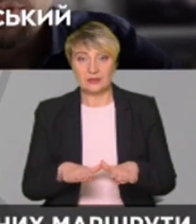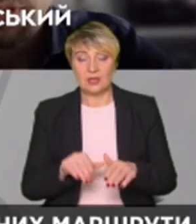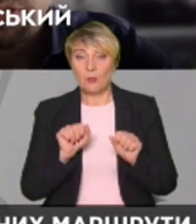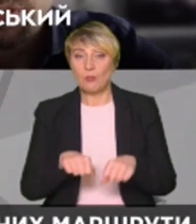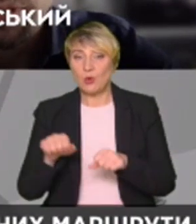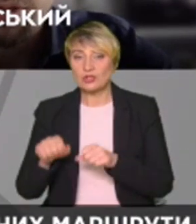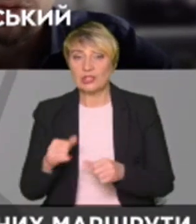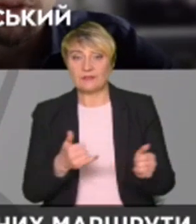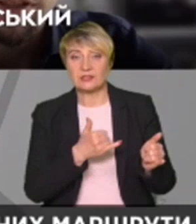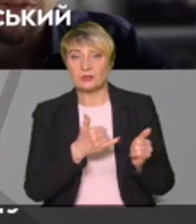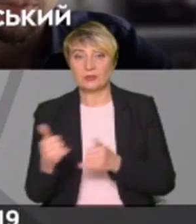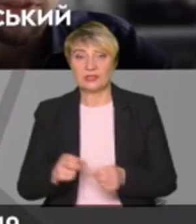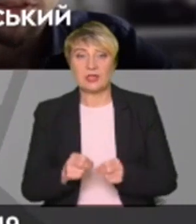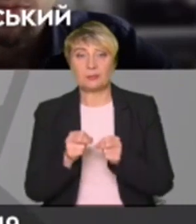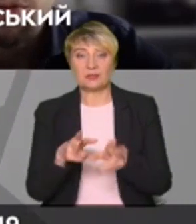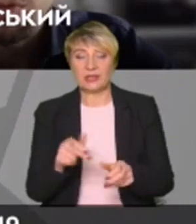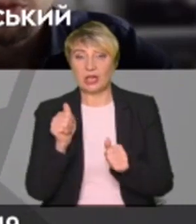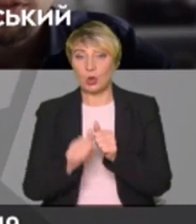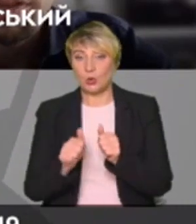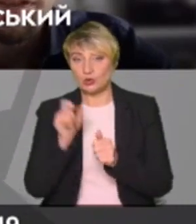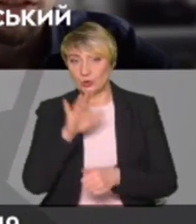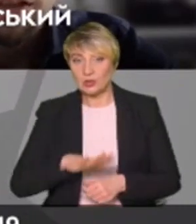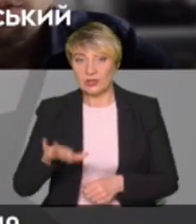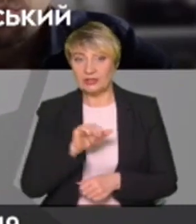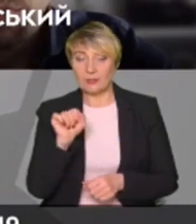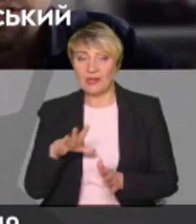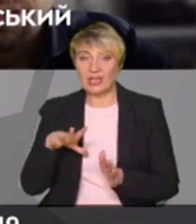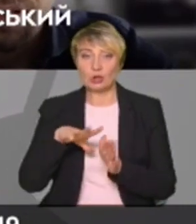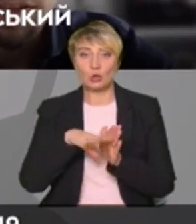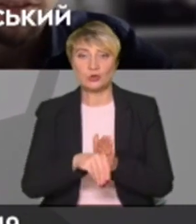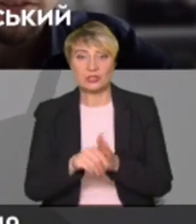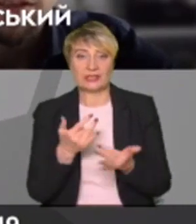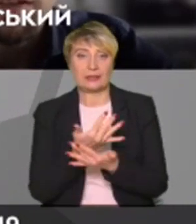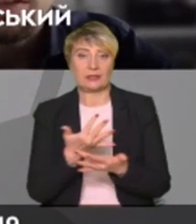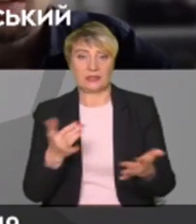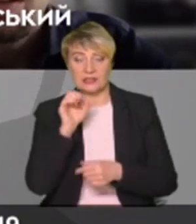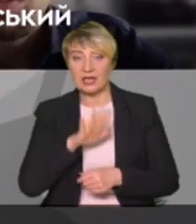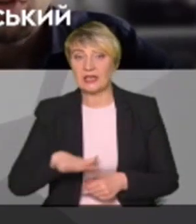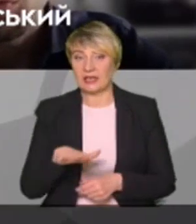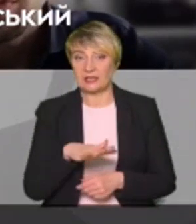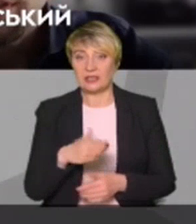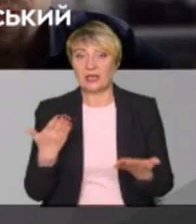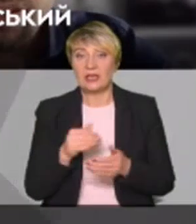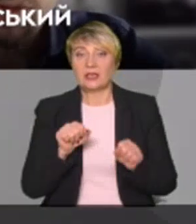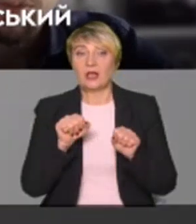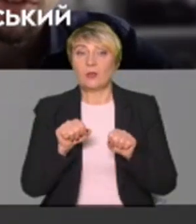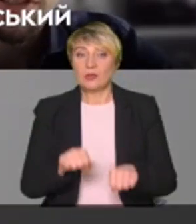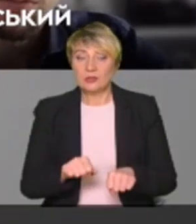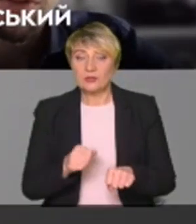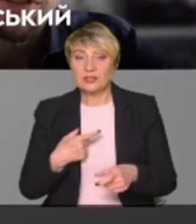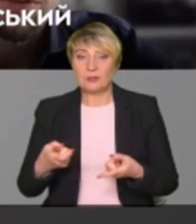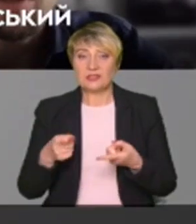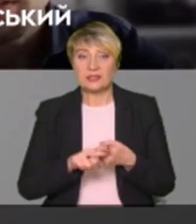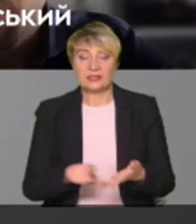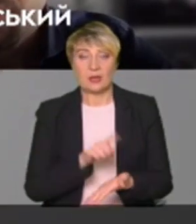можливостей забезпечення безпеки кожної країни підписанта, могли долучитися різні країни, які могли бути і зв'язаними зобов'язаннями